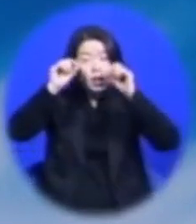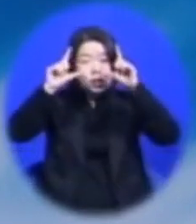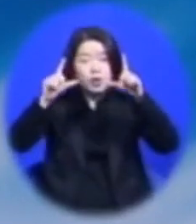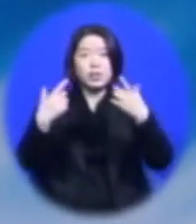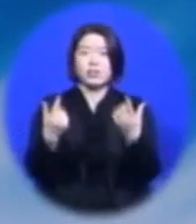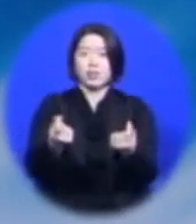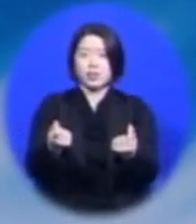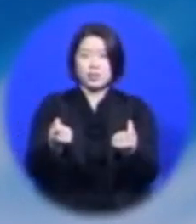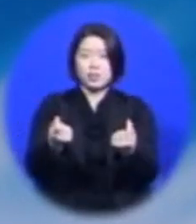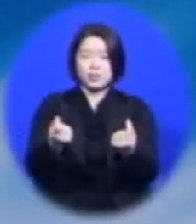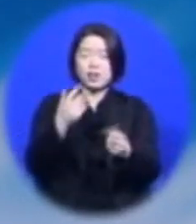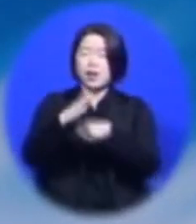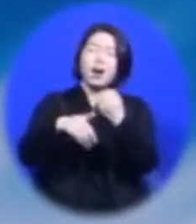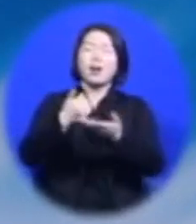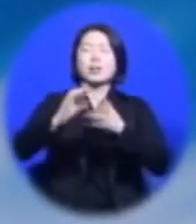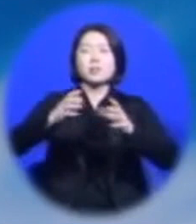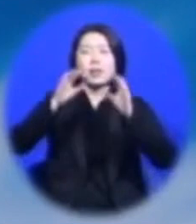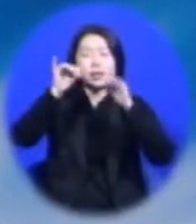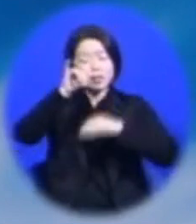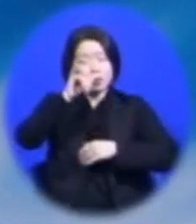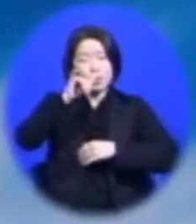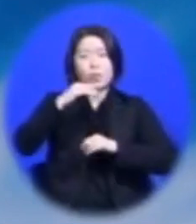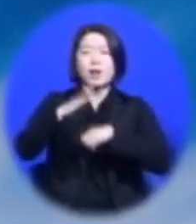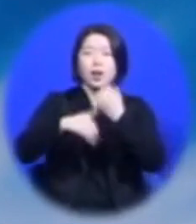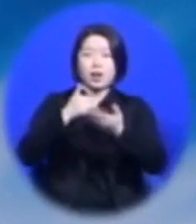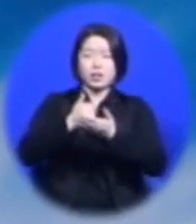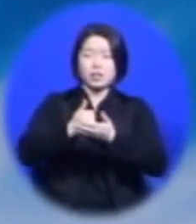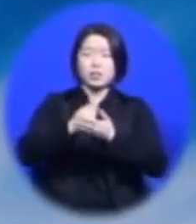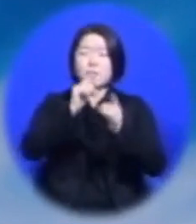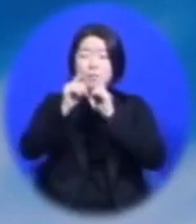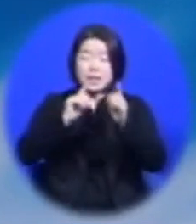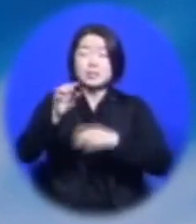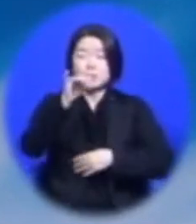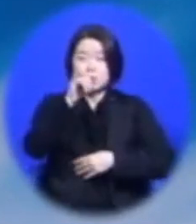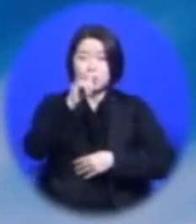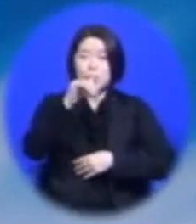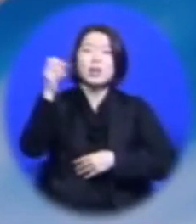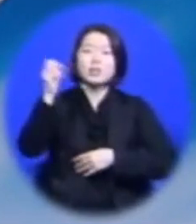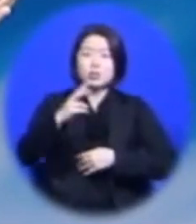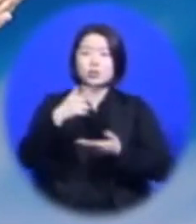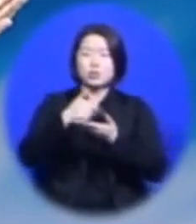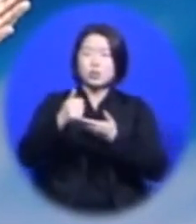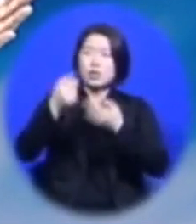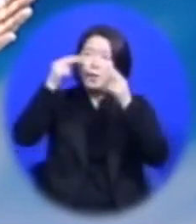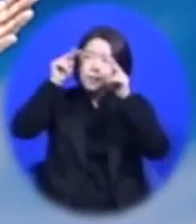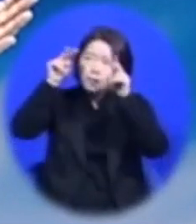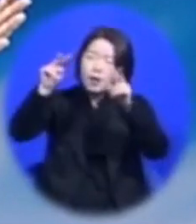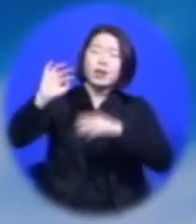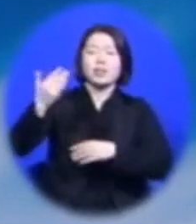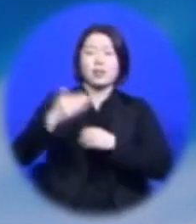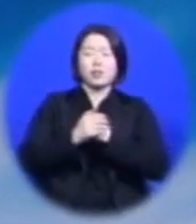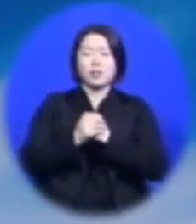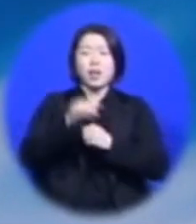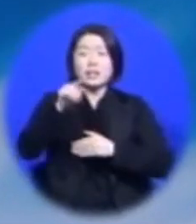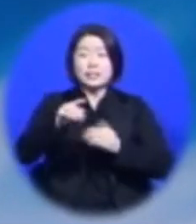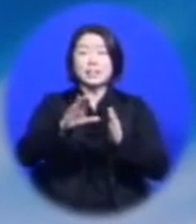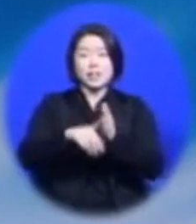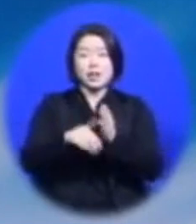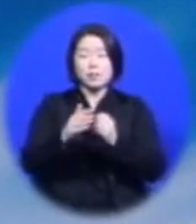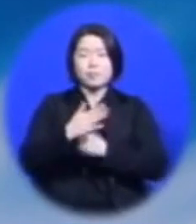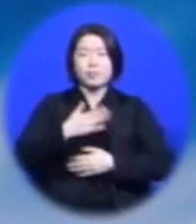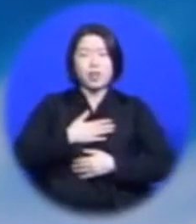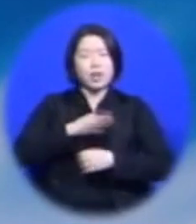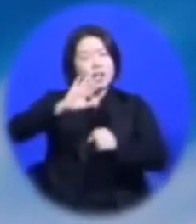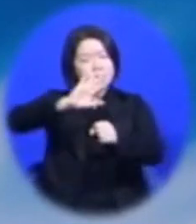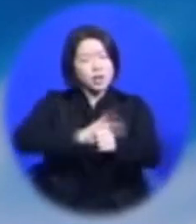같아요. 하나님의 나라가 있고 하나님의 말씀이 있고 그리고 주님이 바라보아집니다. 그럴 때 내가